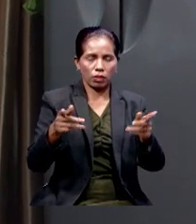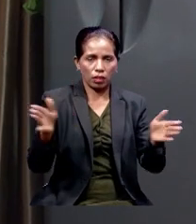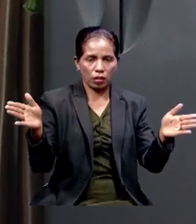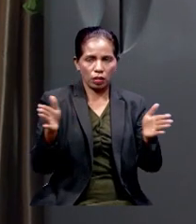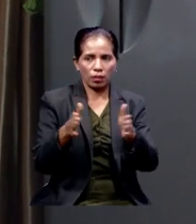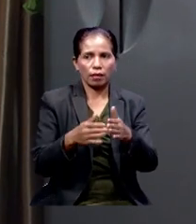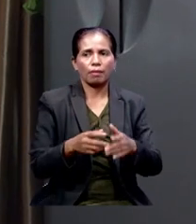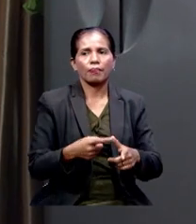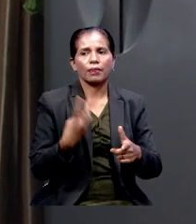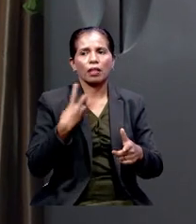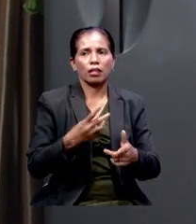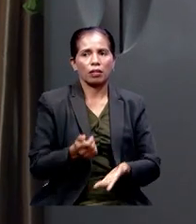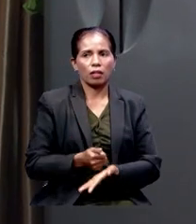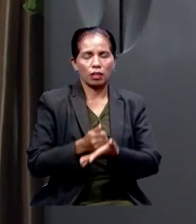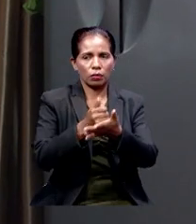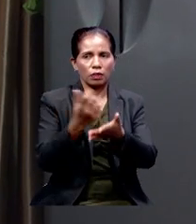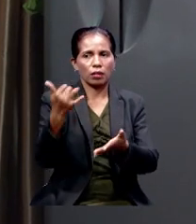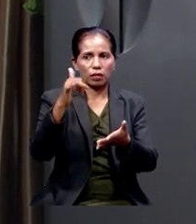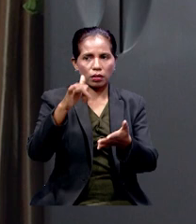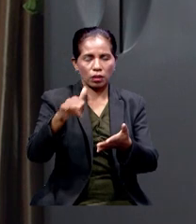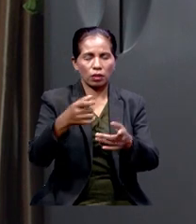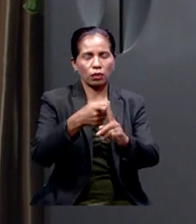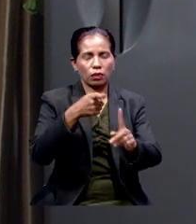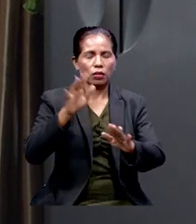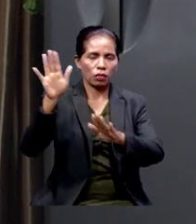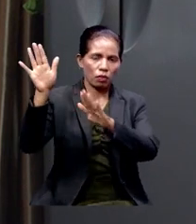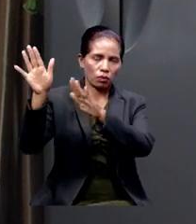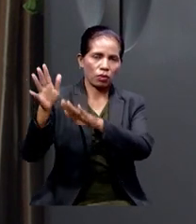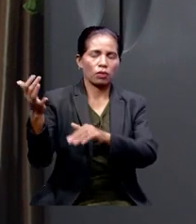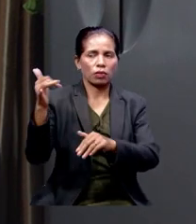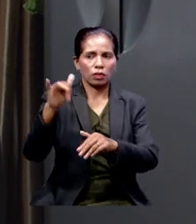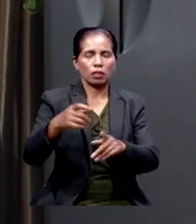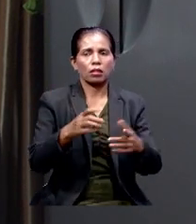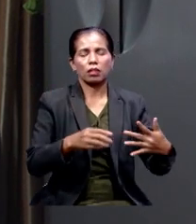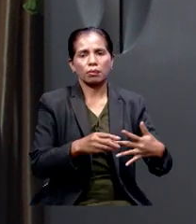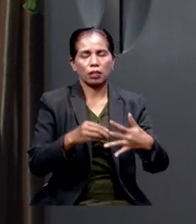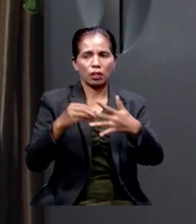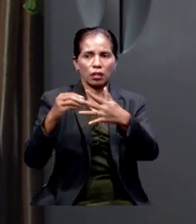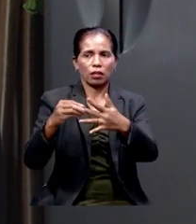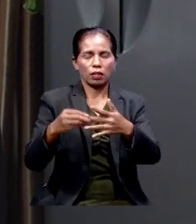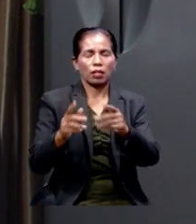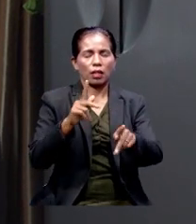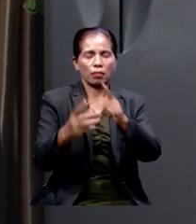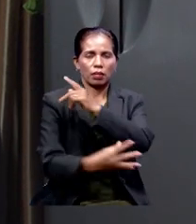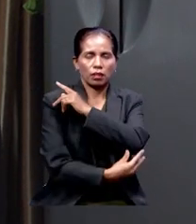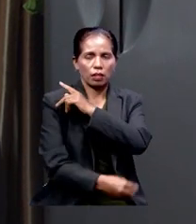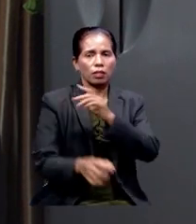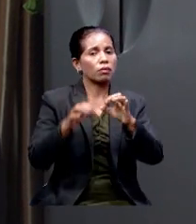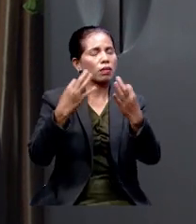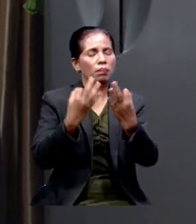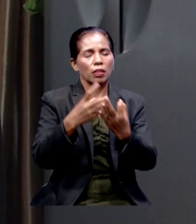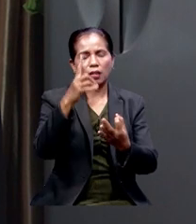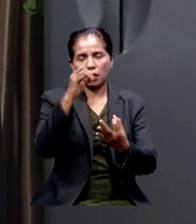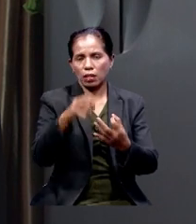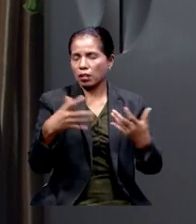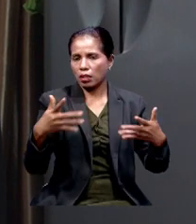limitado. Ita fasilita ba sira ne be maka mayu si area rural sir ne, lilu area rural ne be kbit laik, familia di lilaya, ita